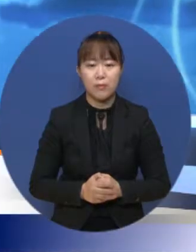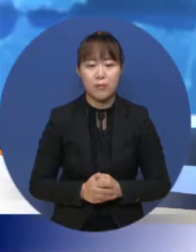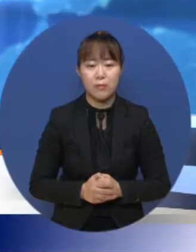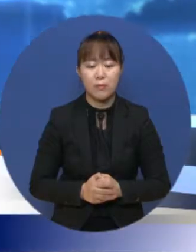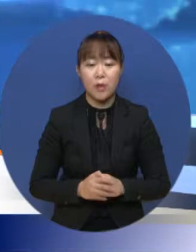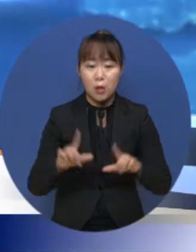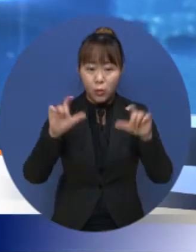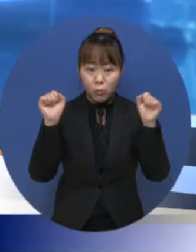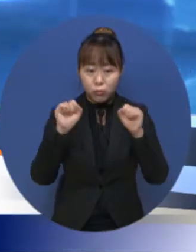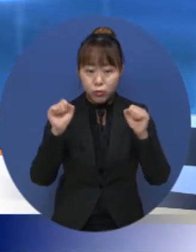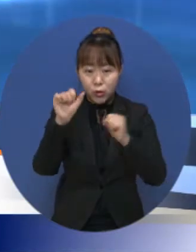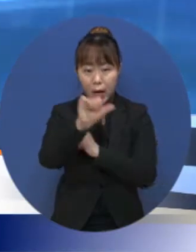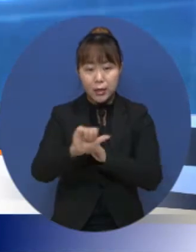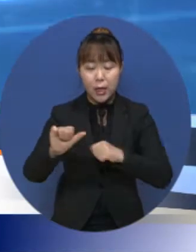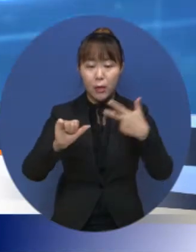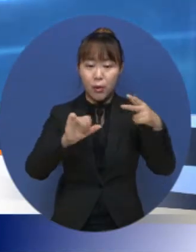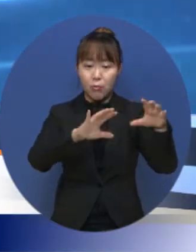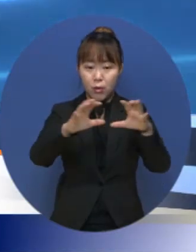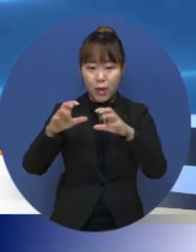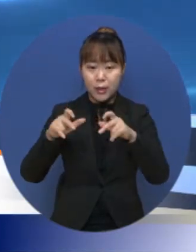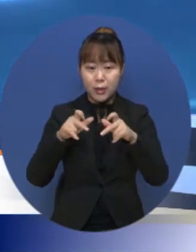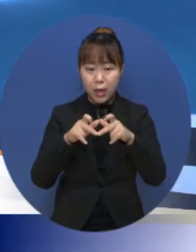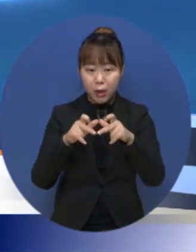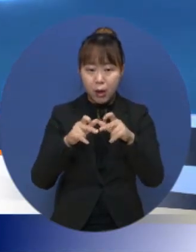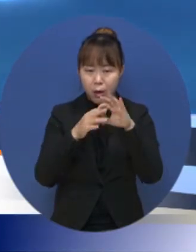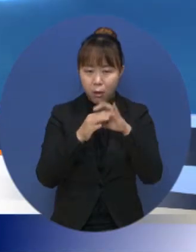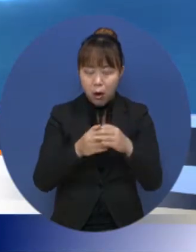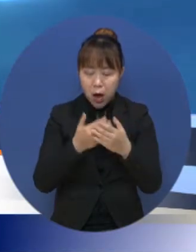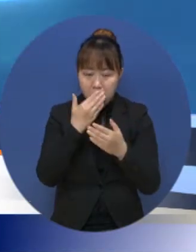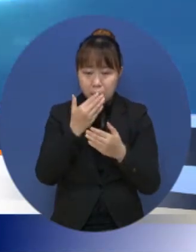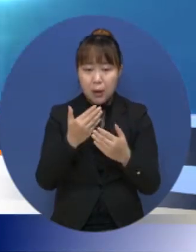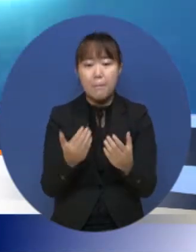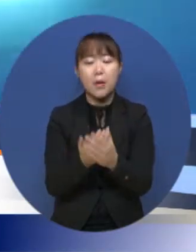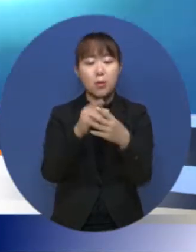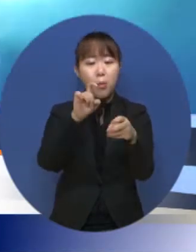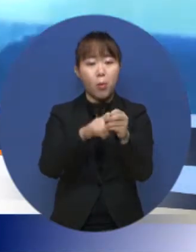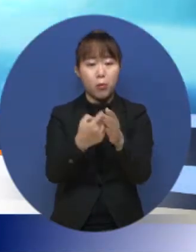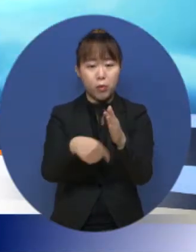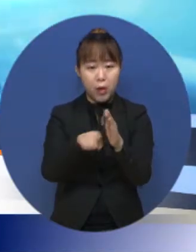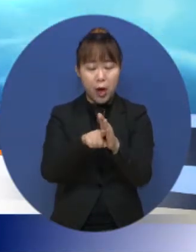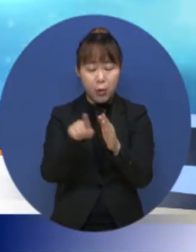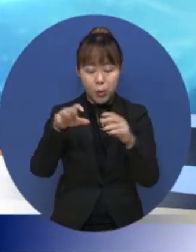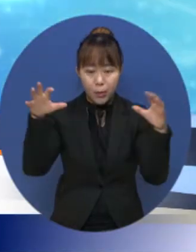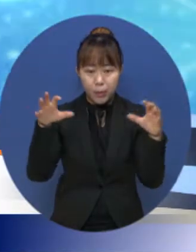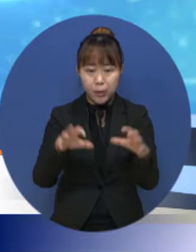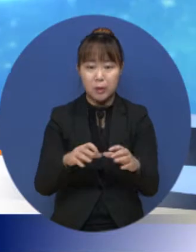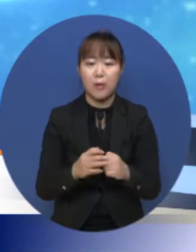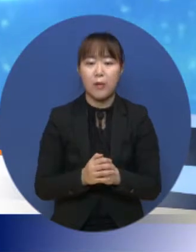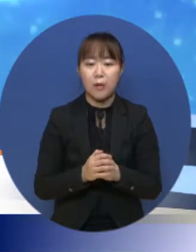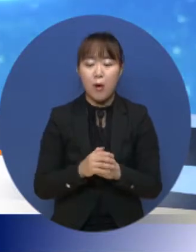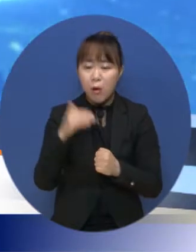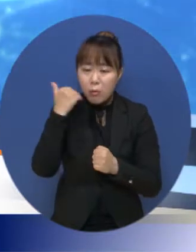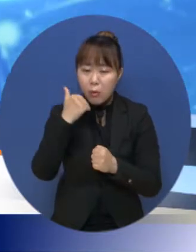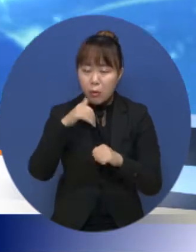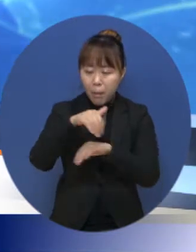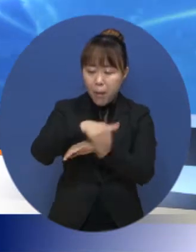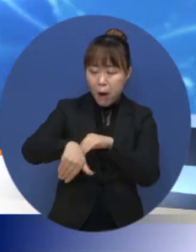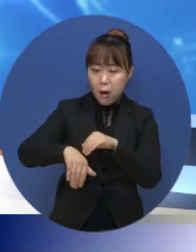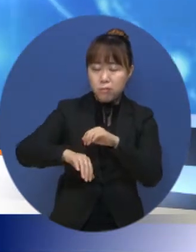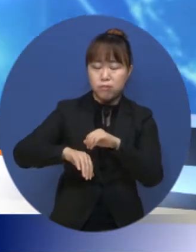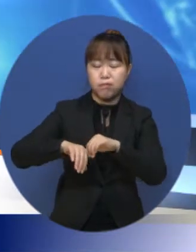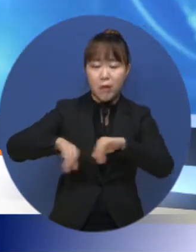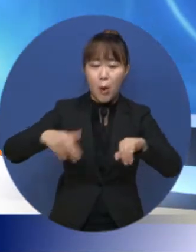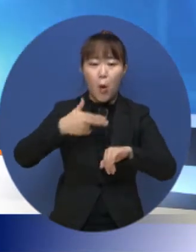동북아 7개 국가가 장애 포괄적 지속 가능 발전 목표를 위해 한자리에 모였습니다. 누구도 배제되지